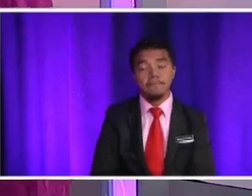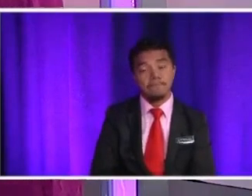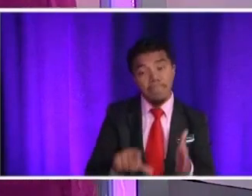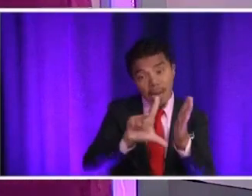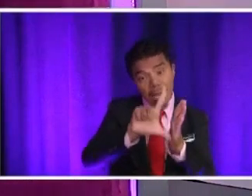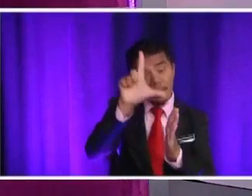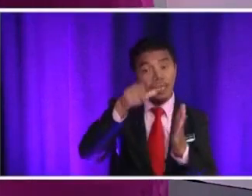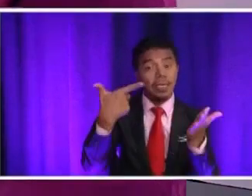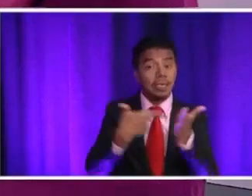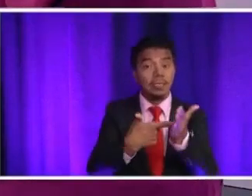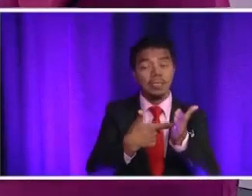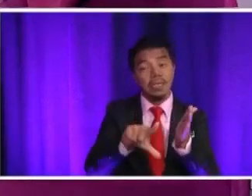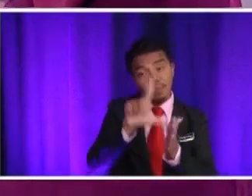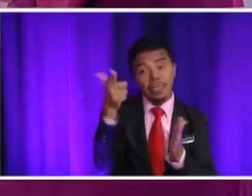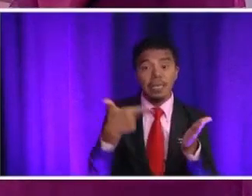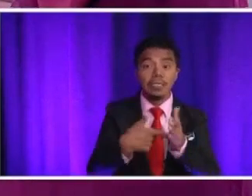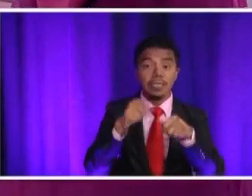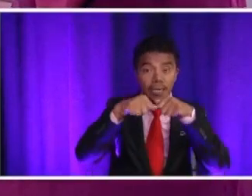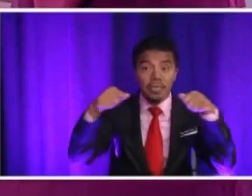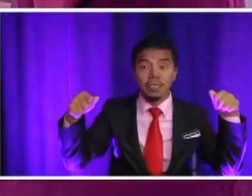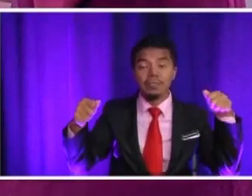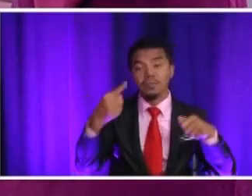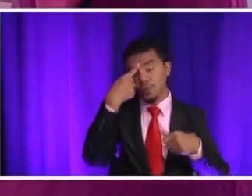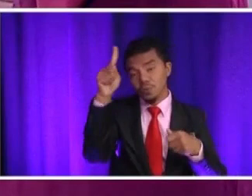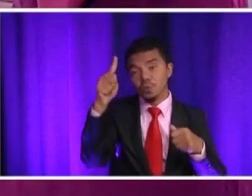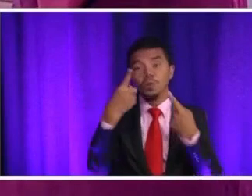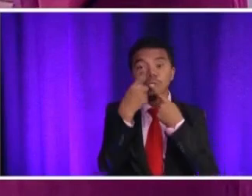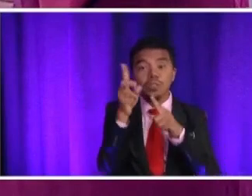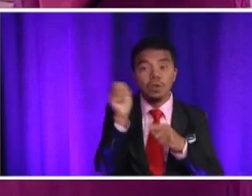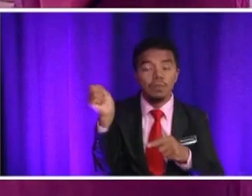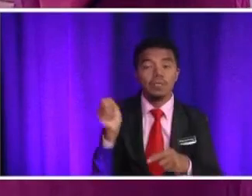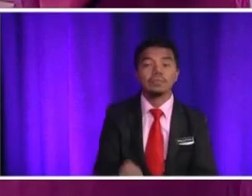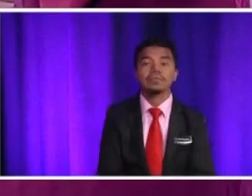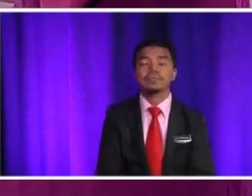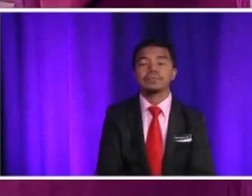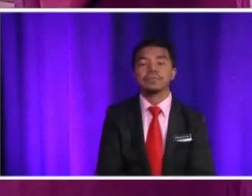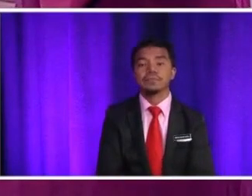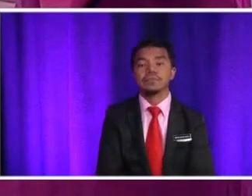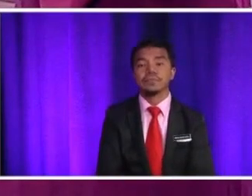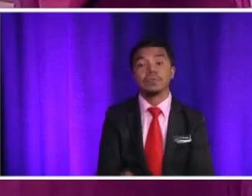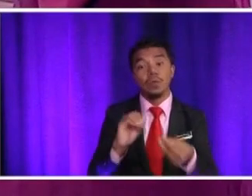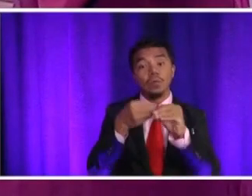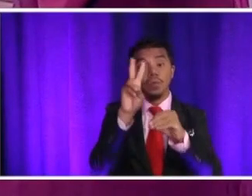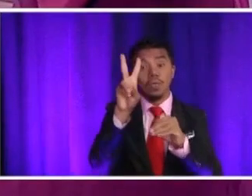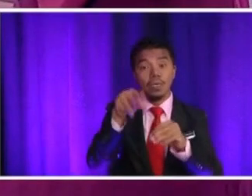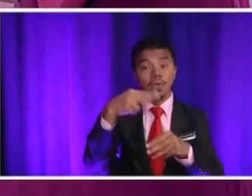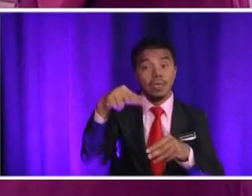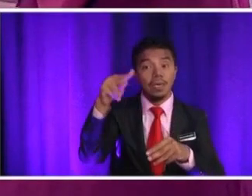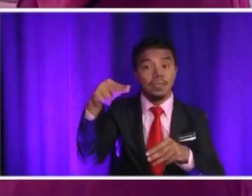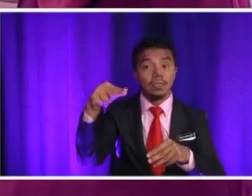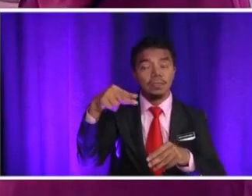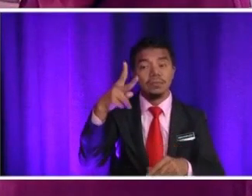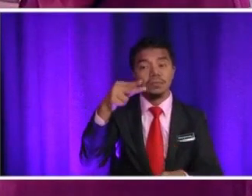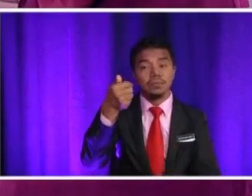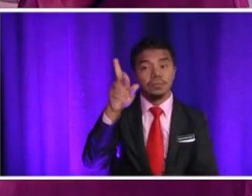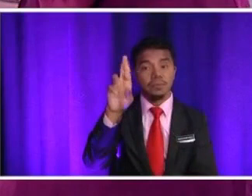pasaran. Ayat yang kedua, untuk jawapan yang kedua, harga. Okay, harga, dia tak tulis